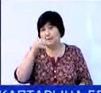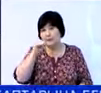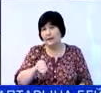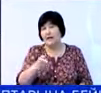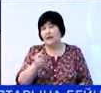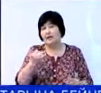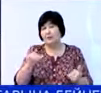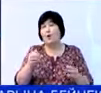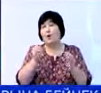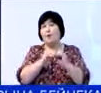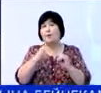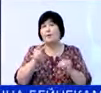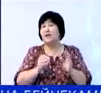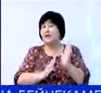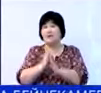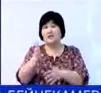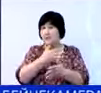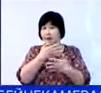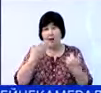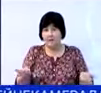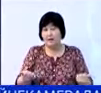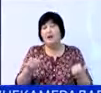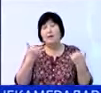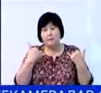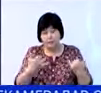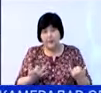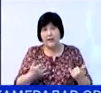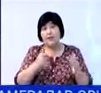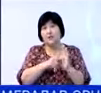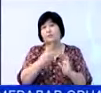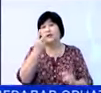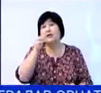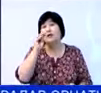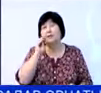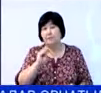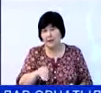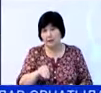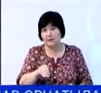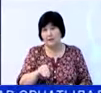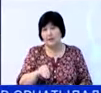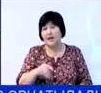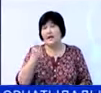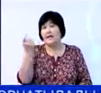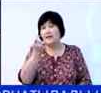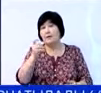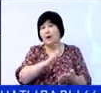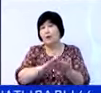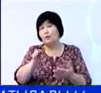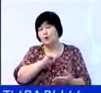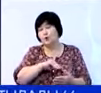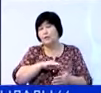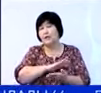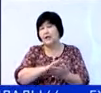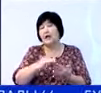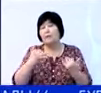болатын болса, оның 10 мың гектары шықпай қалды. Биыл 72 мың химиялық өңдеу жұмыстарынан өткізейік деп отырмыз.